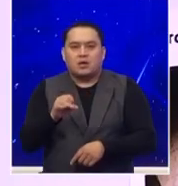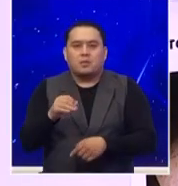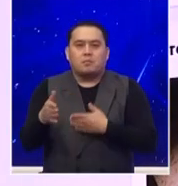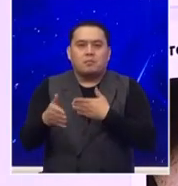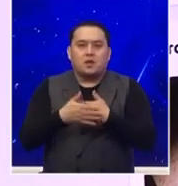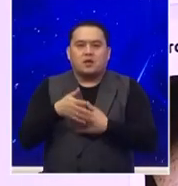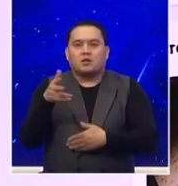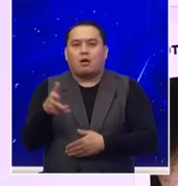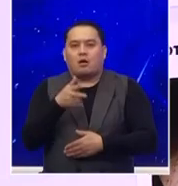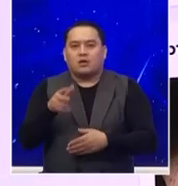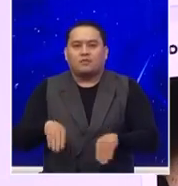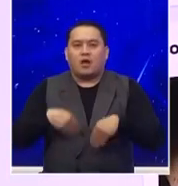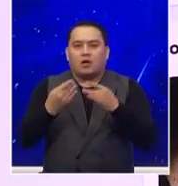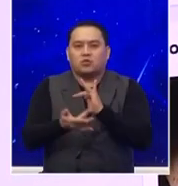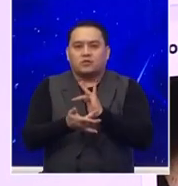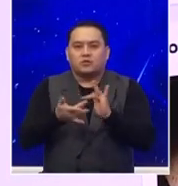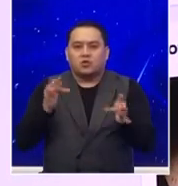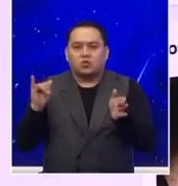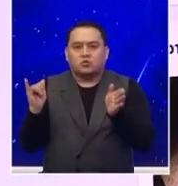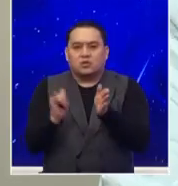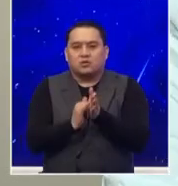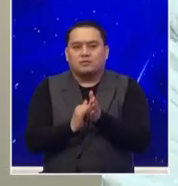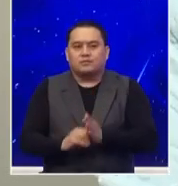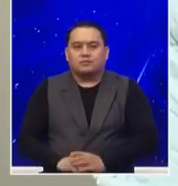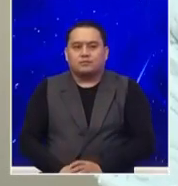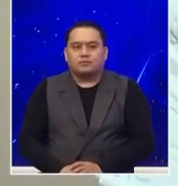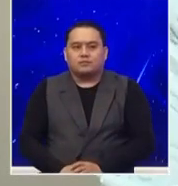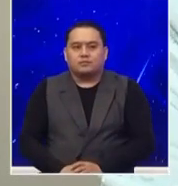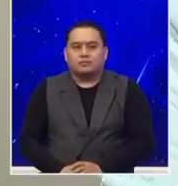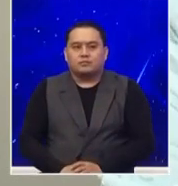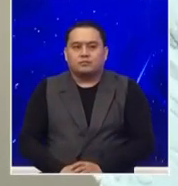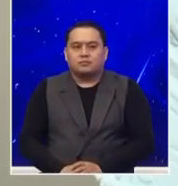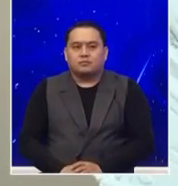объективами камер и выкладывают в социальные сети.